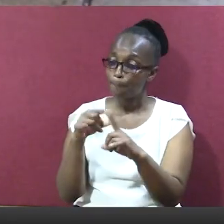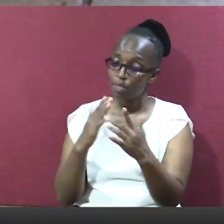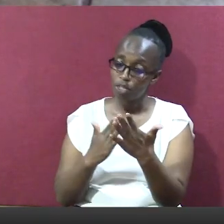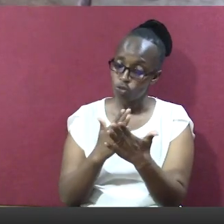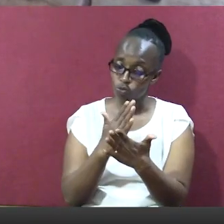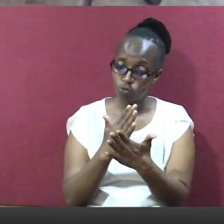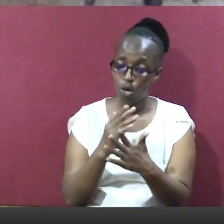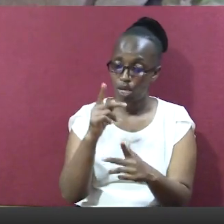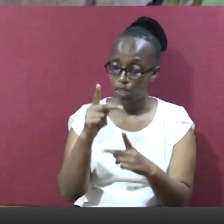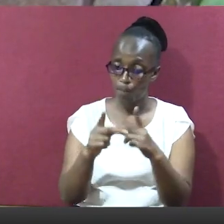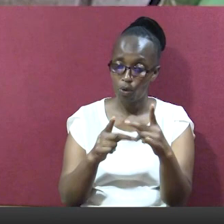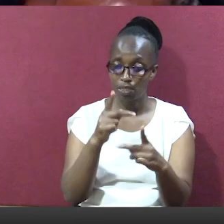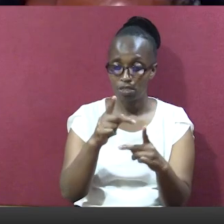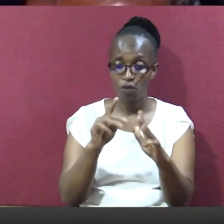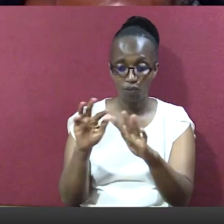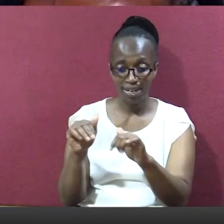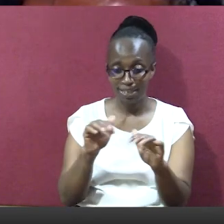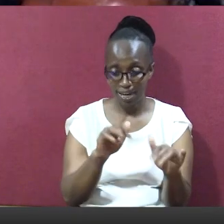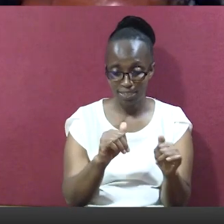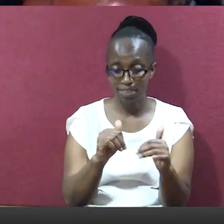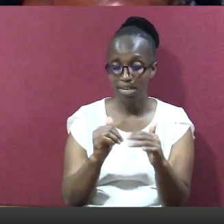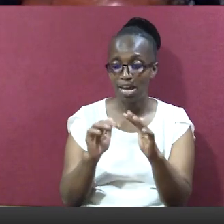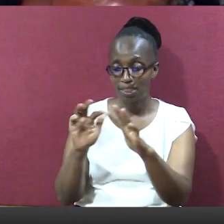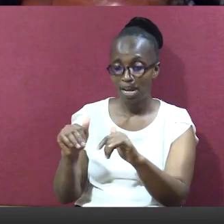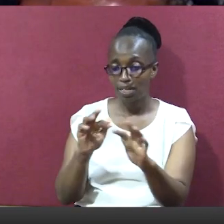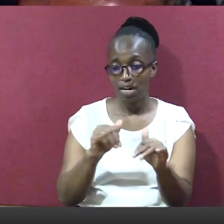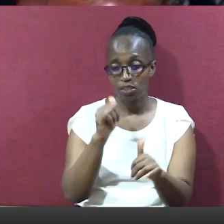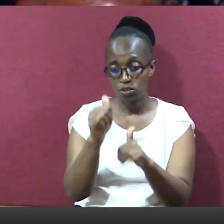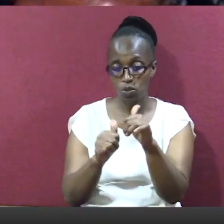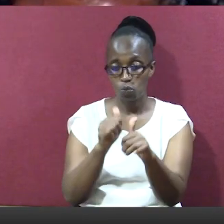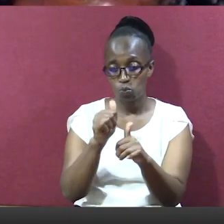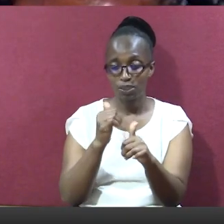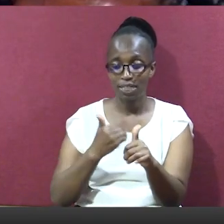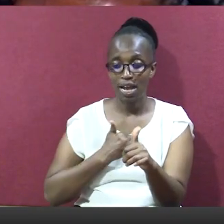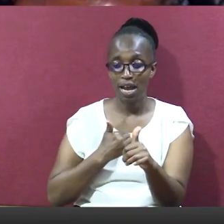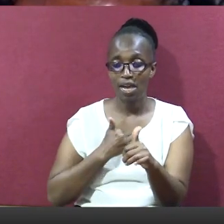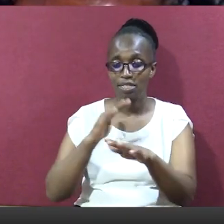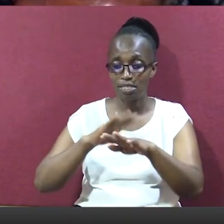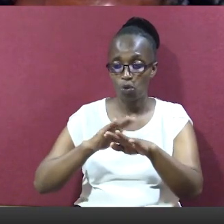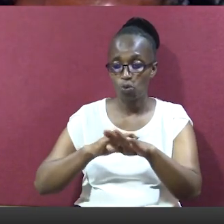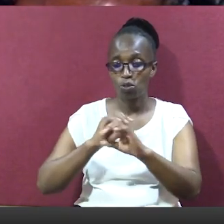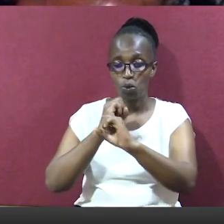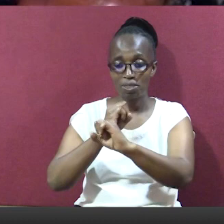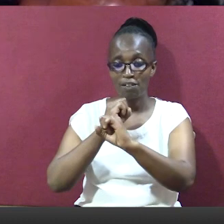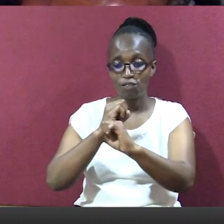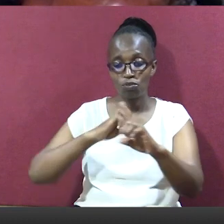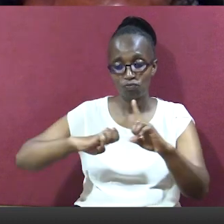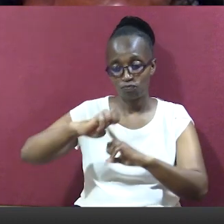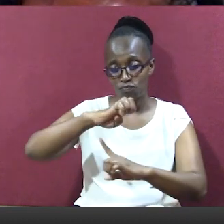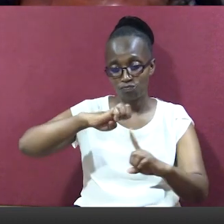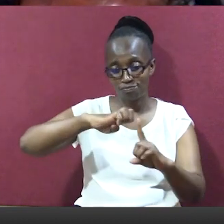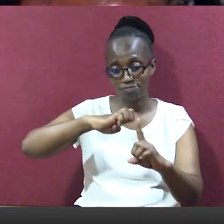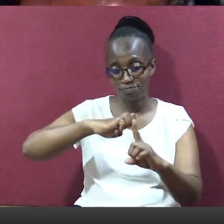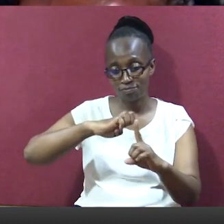almaarufu agroforestry. Pia katika hali ya kilimo cha kisasa, kilimo ambacho kinazingatia uhifadhi